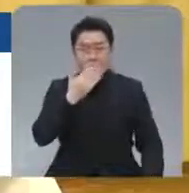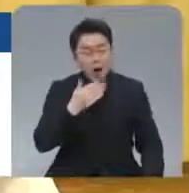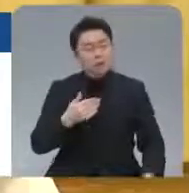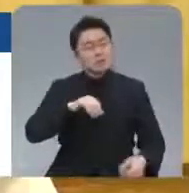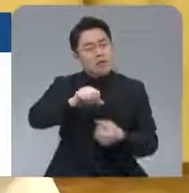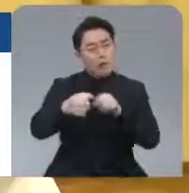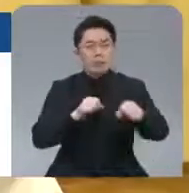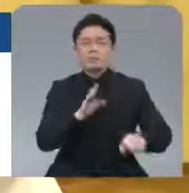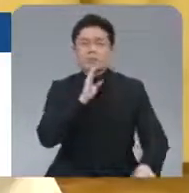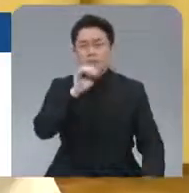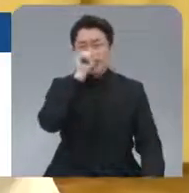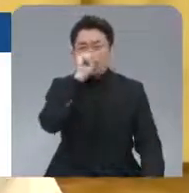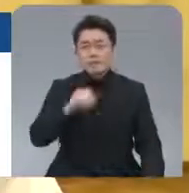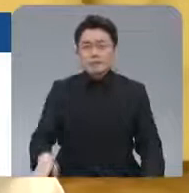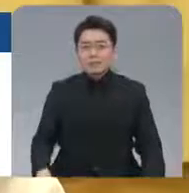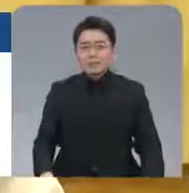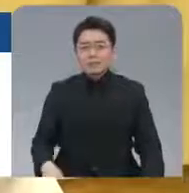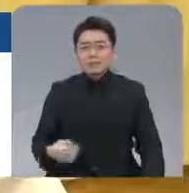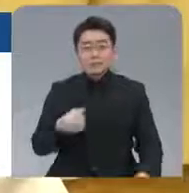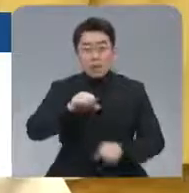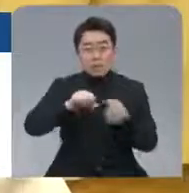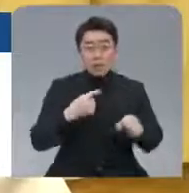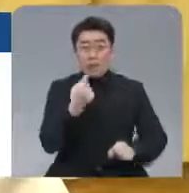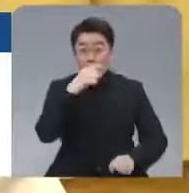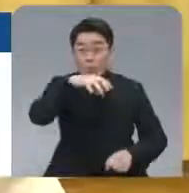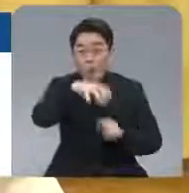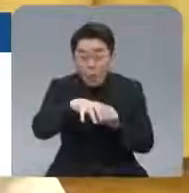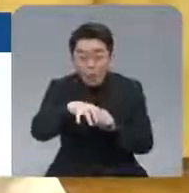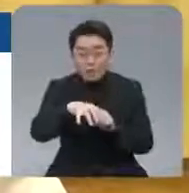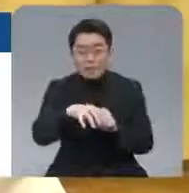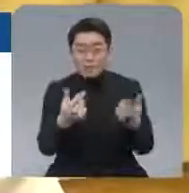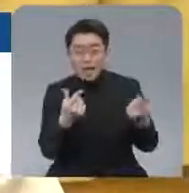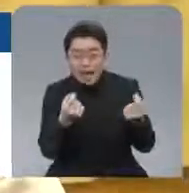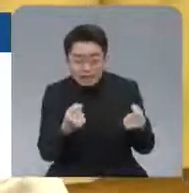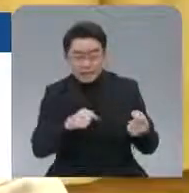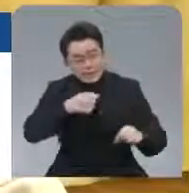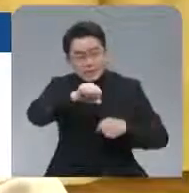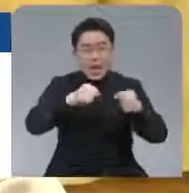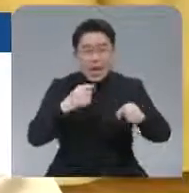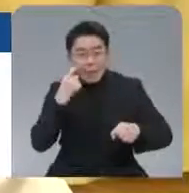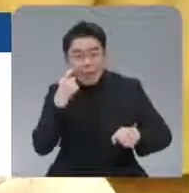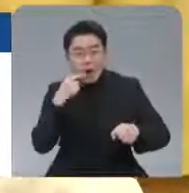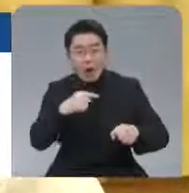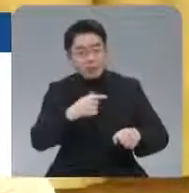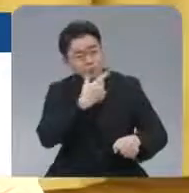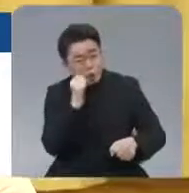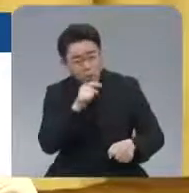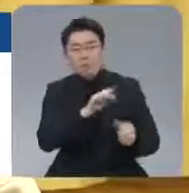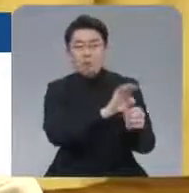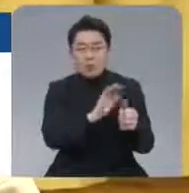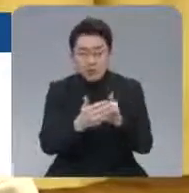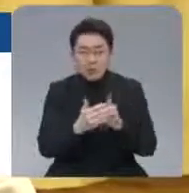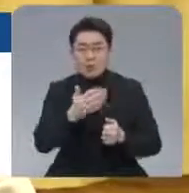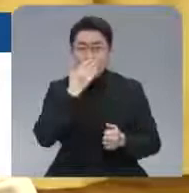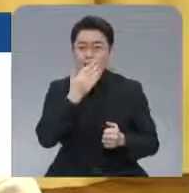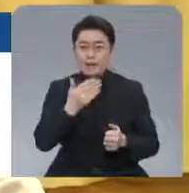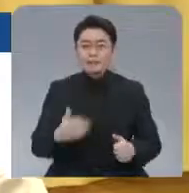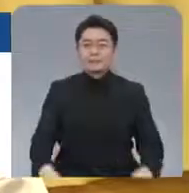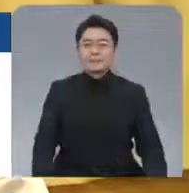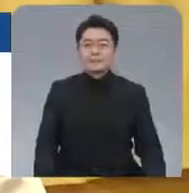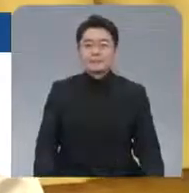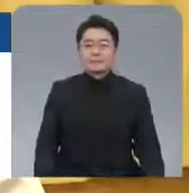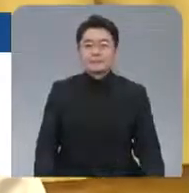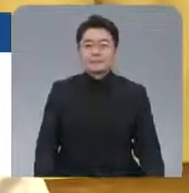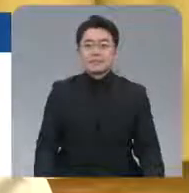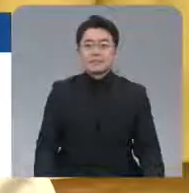bahwa dirinya sangat menyukai taekwondo karena olahraga itu menunjukkan kekuatan di studio taekwondo ketika ada suatu keberhasilan dalam melakukan